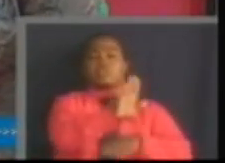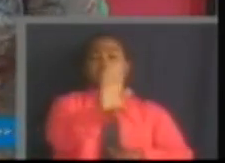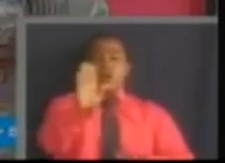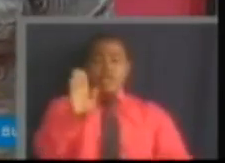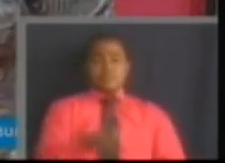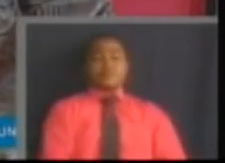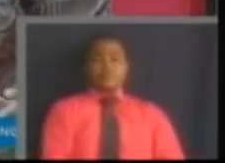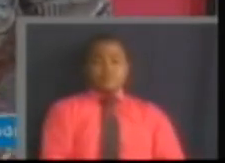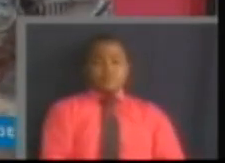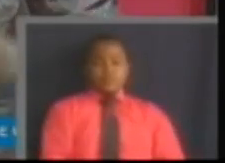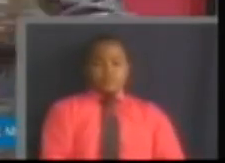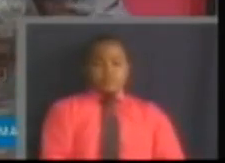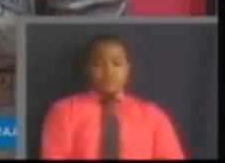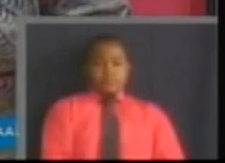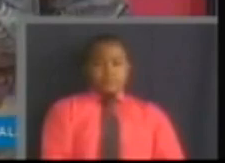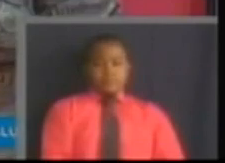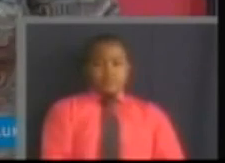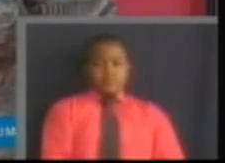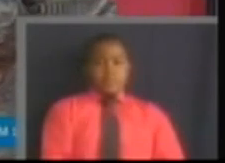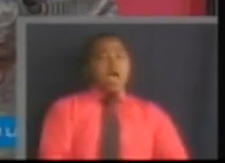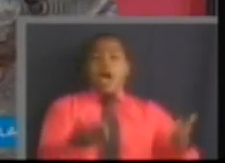Hawezi kutoa mfano wa kamati ambayo yeye si mjumbe.